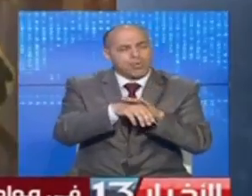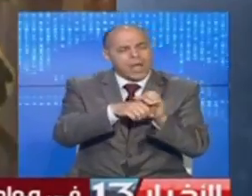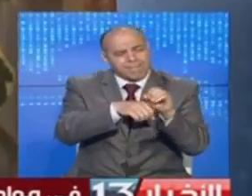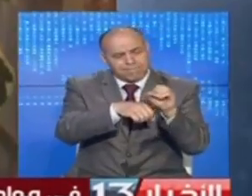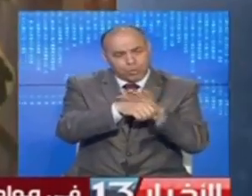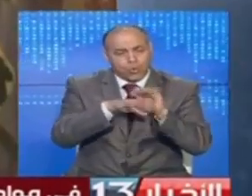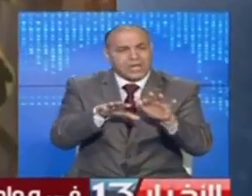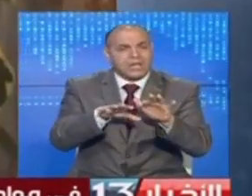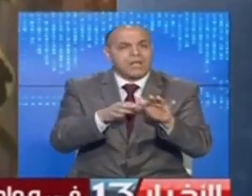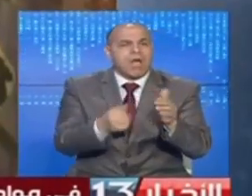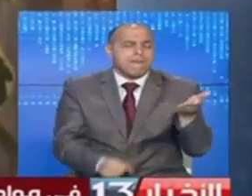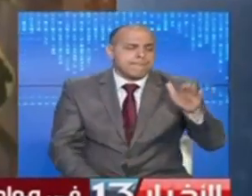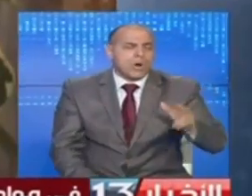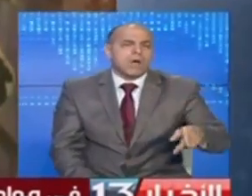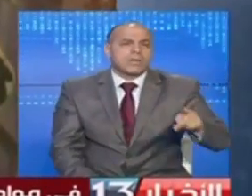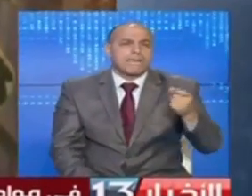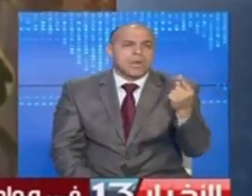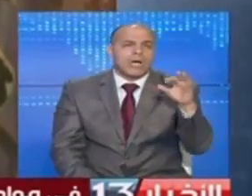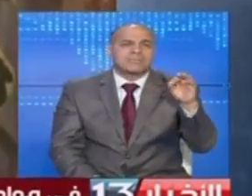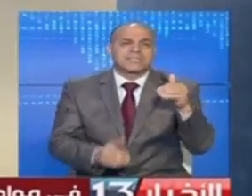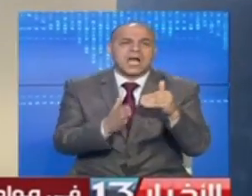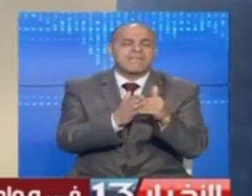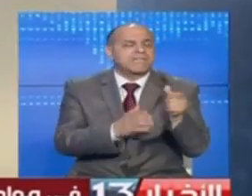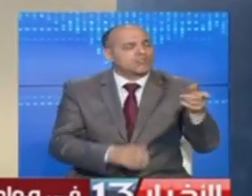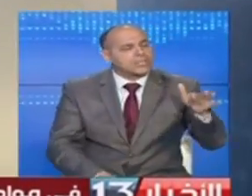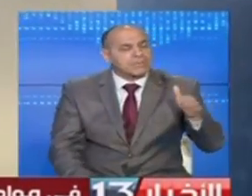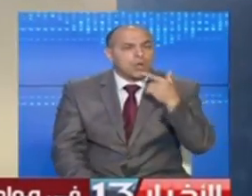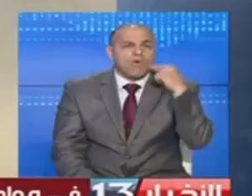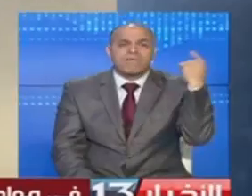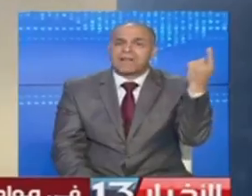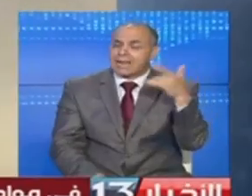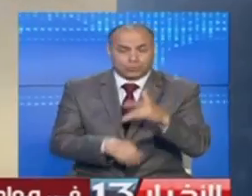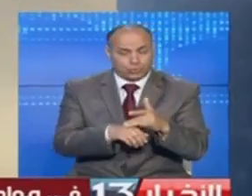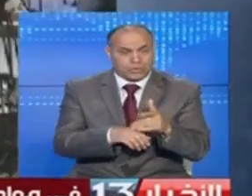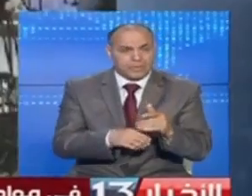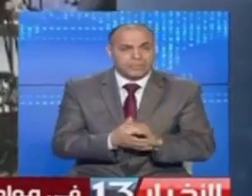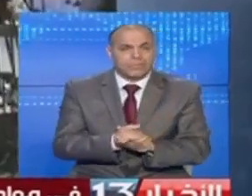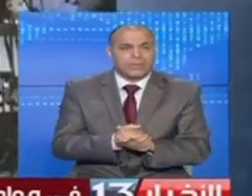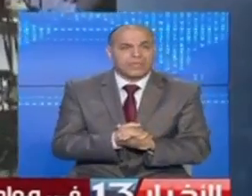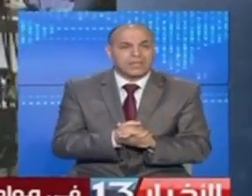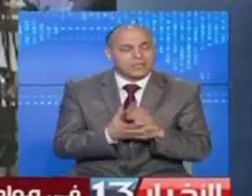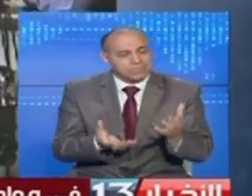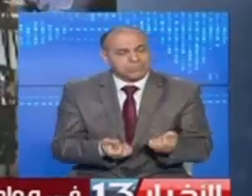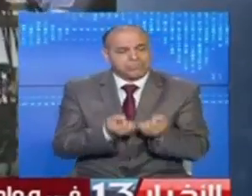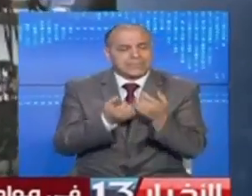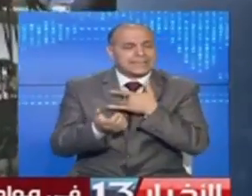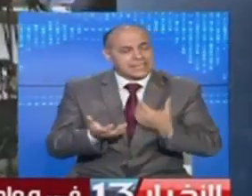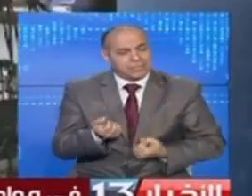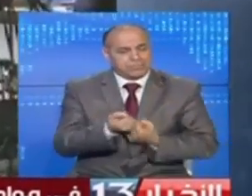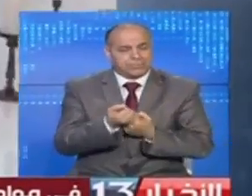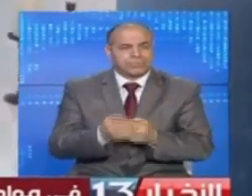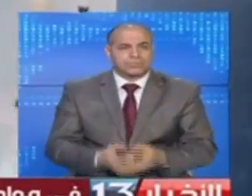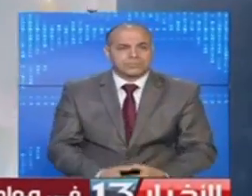كورونا التي أودت بحياة أكثر من 150 ألف شخص في كل أنحاء العالم لإنقاذ المؤسسة الصحية